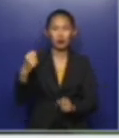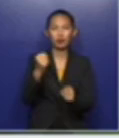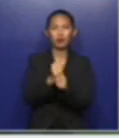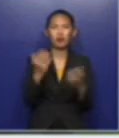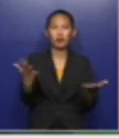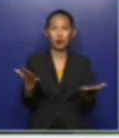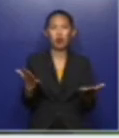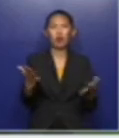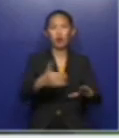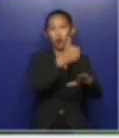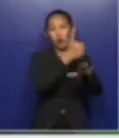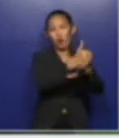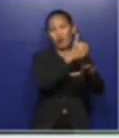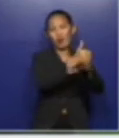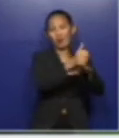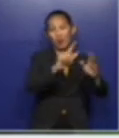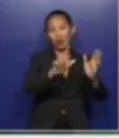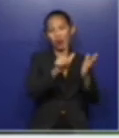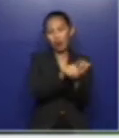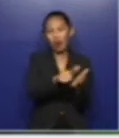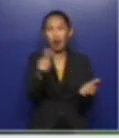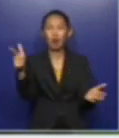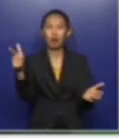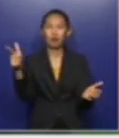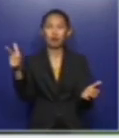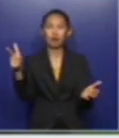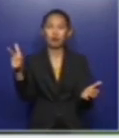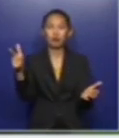ทีเลยให้ CEO ออก